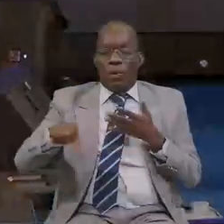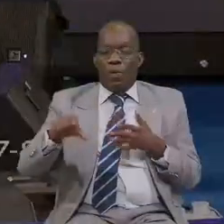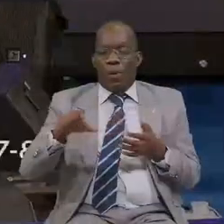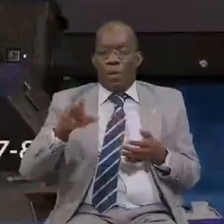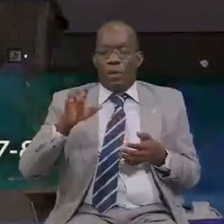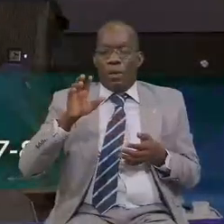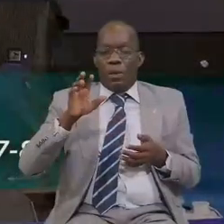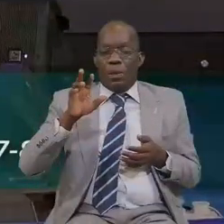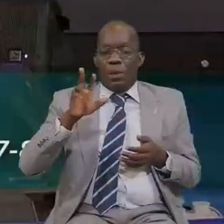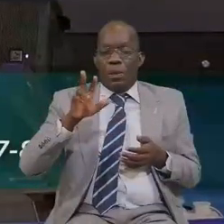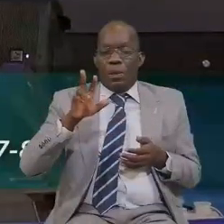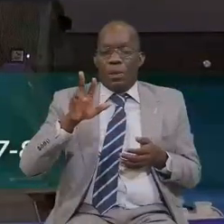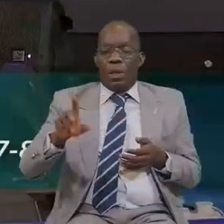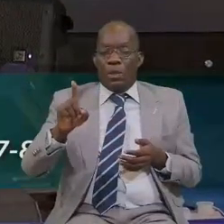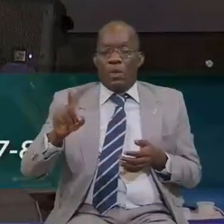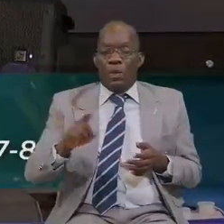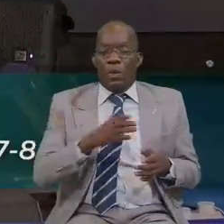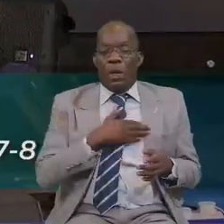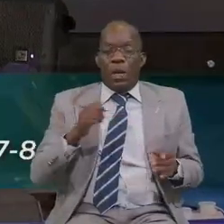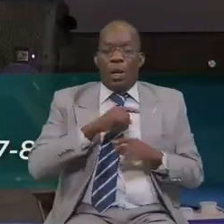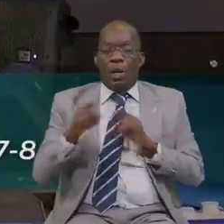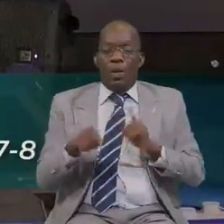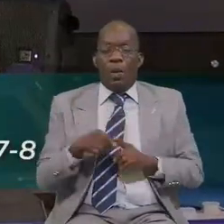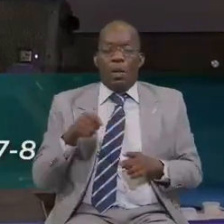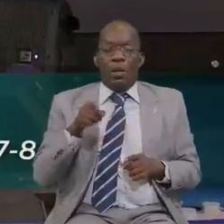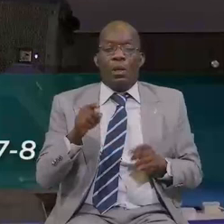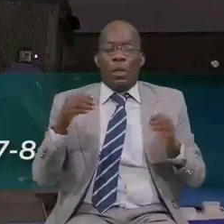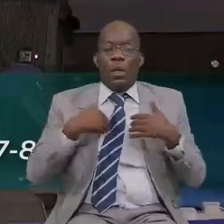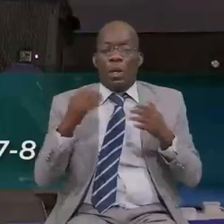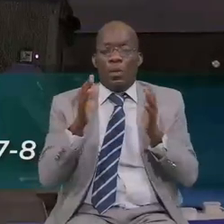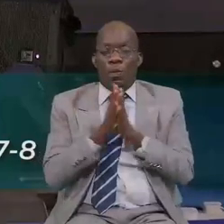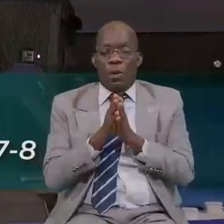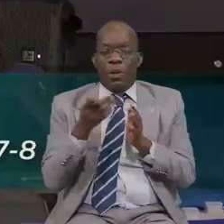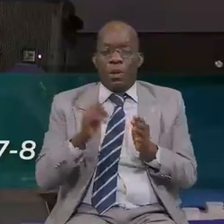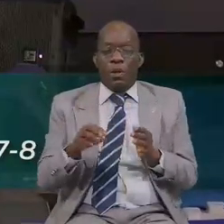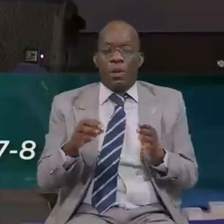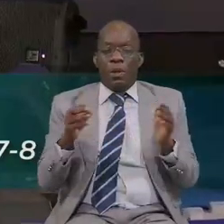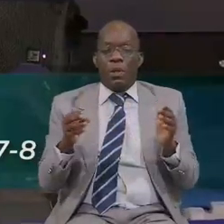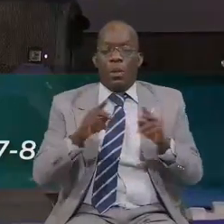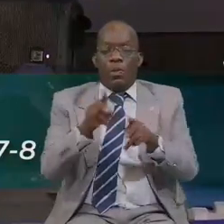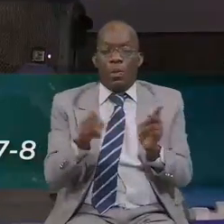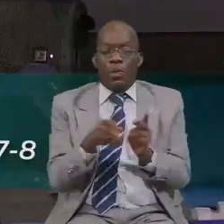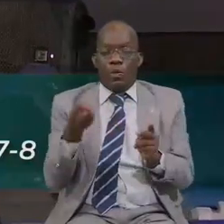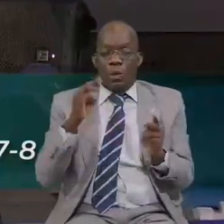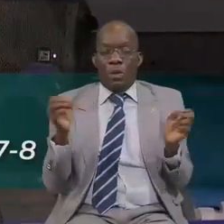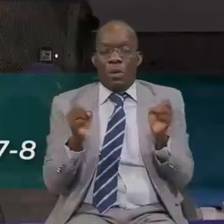31. Quand ils eurent prié, le lieu où ils étaient assemblés trembla.